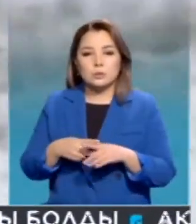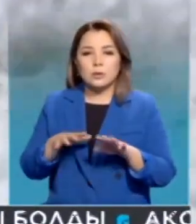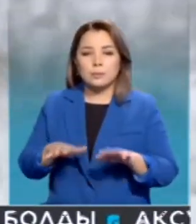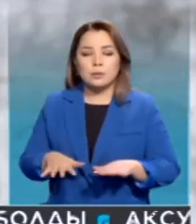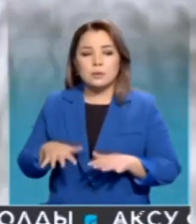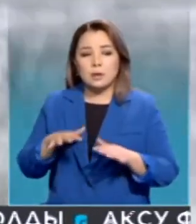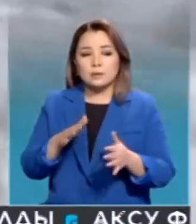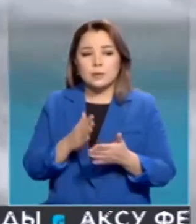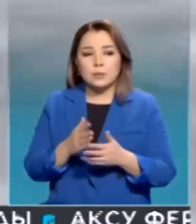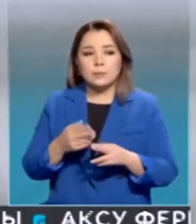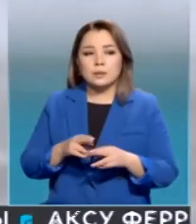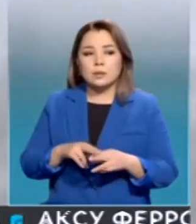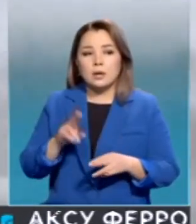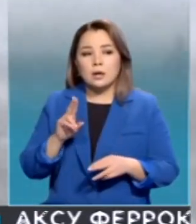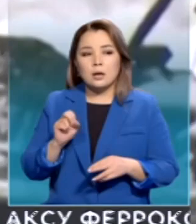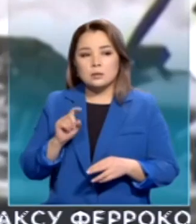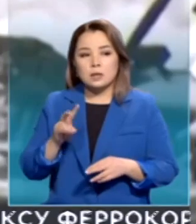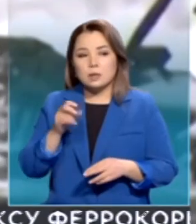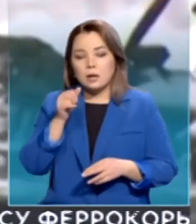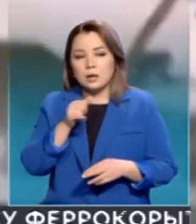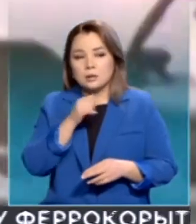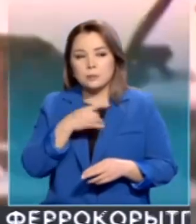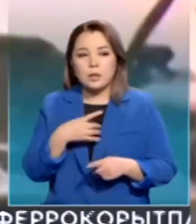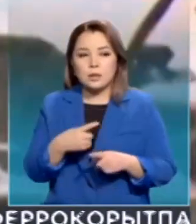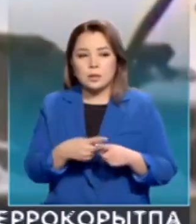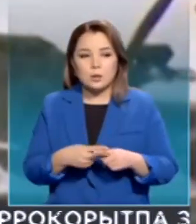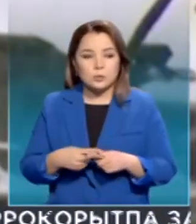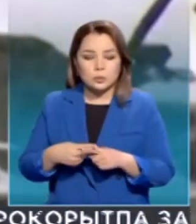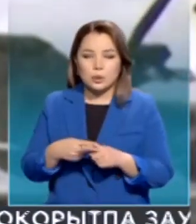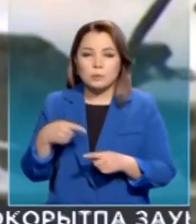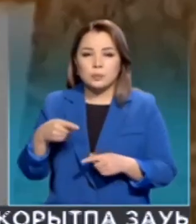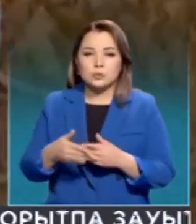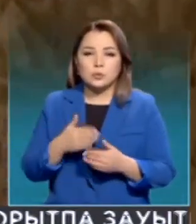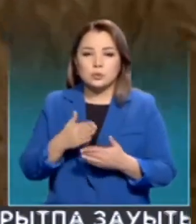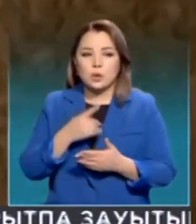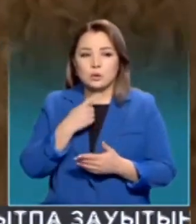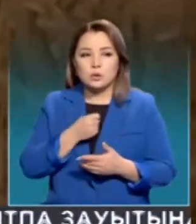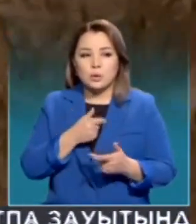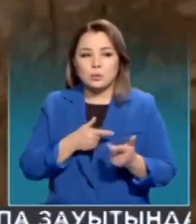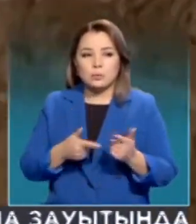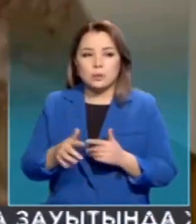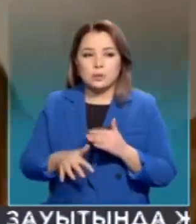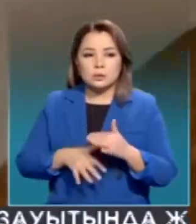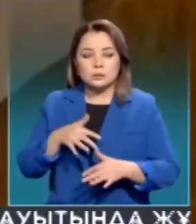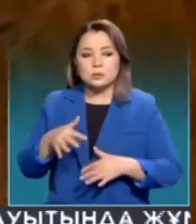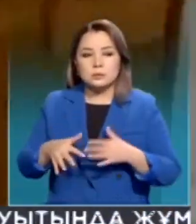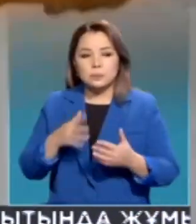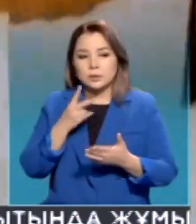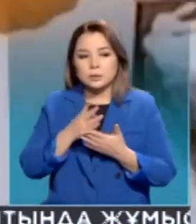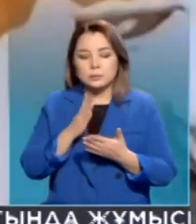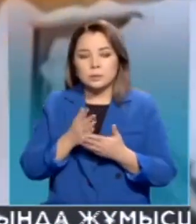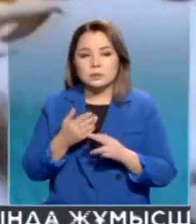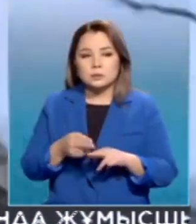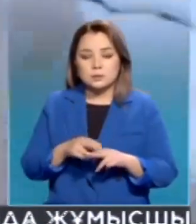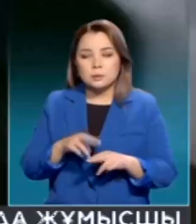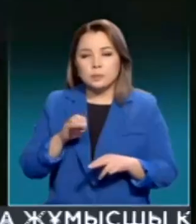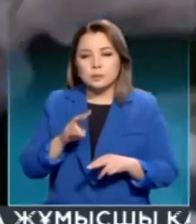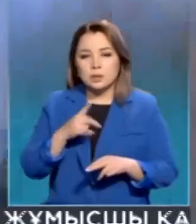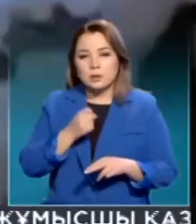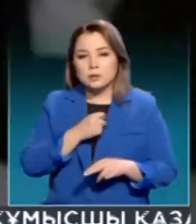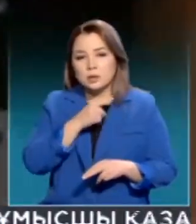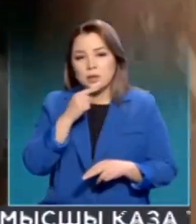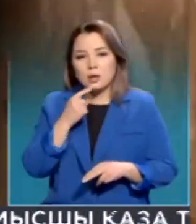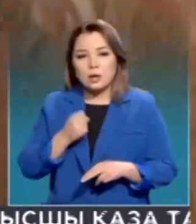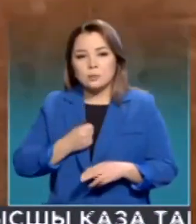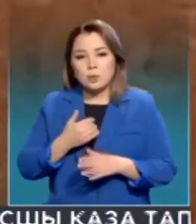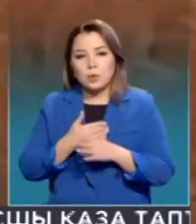жасалды. Және де қазан айында Мәскеу Беларусь жеріне мыңдаған жауынгерін шоғырландырды. Сондықтан Минск ел қарулы күштерін Ресей